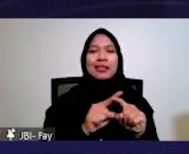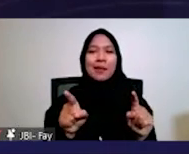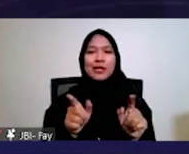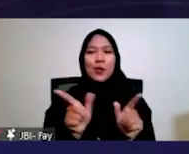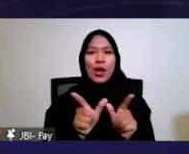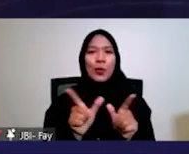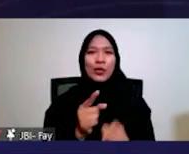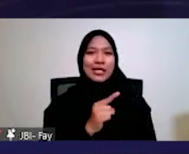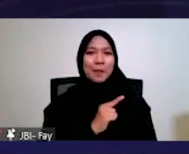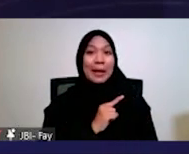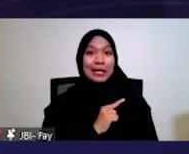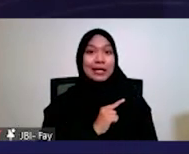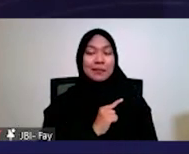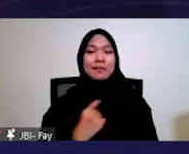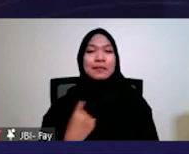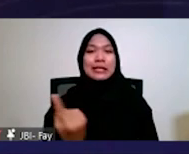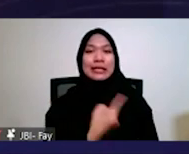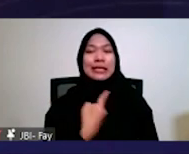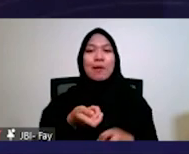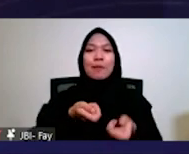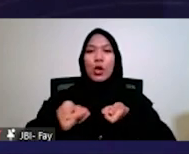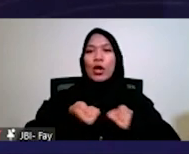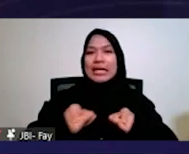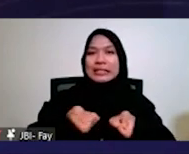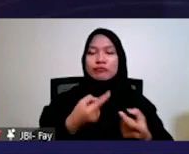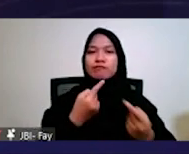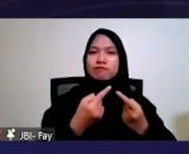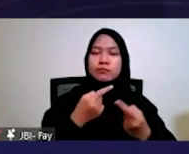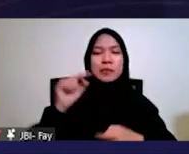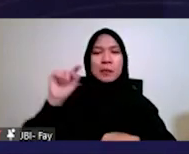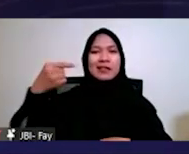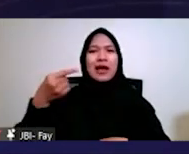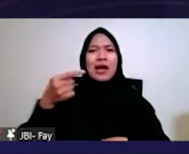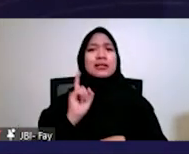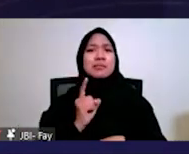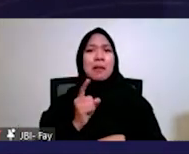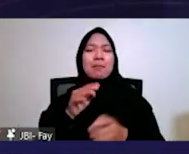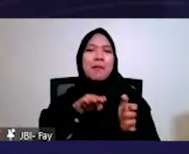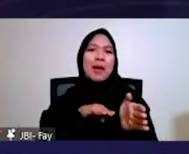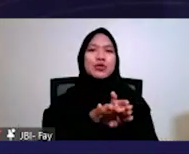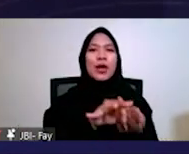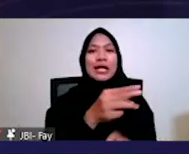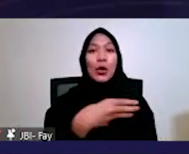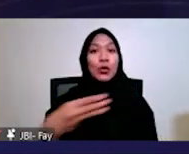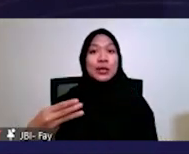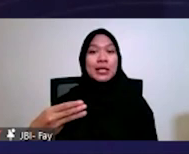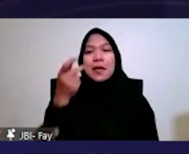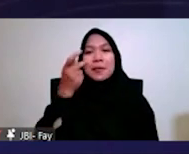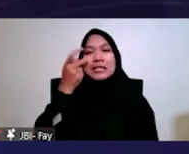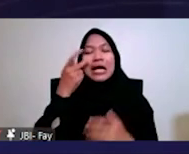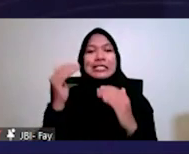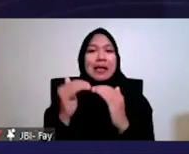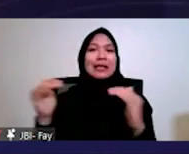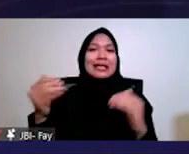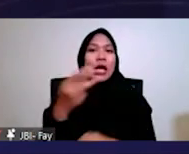independen kita berkoordinasi dengan pemerintah Karena untuk memajukan ekonomi itam menjaga stabilitas